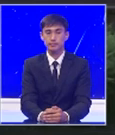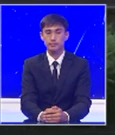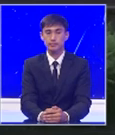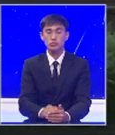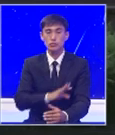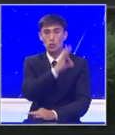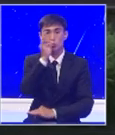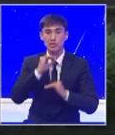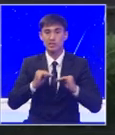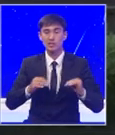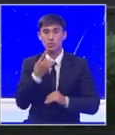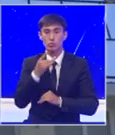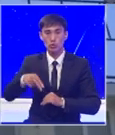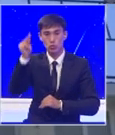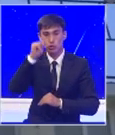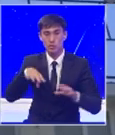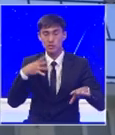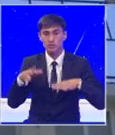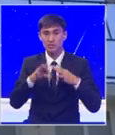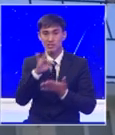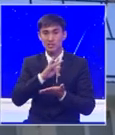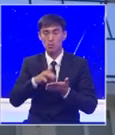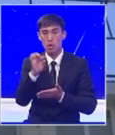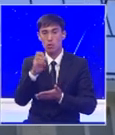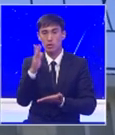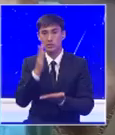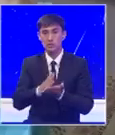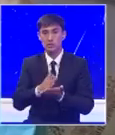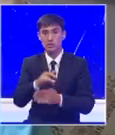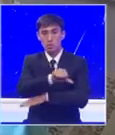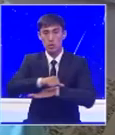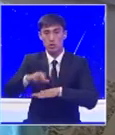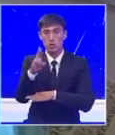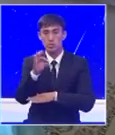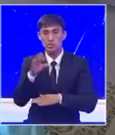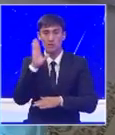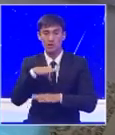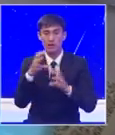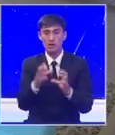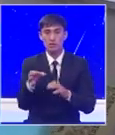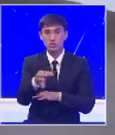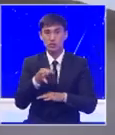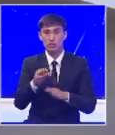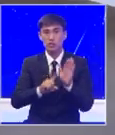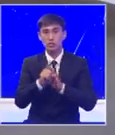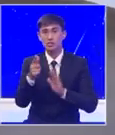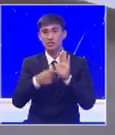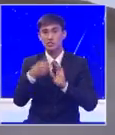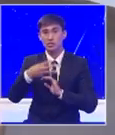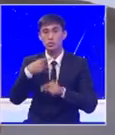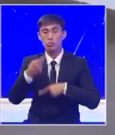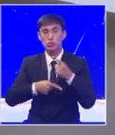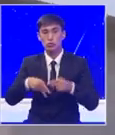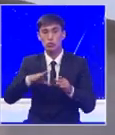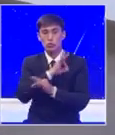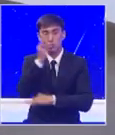Утро для ребят в Республиканском учебно-оздоровительном центре «Балдаурен», расположенном на берегу Капшагайского водохранилища, начинается в 7:30. После